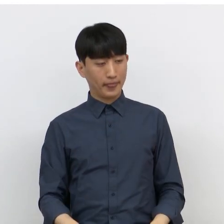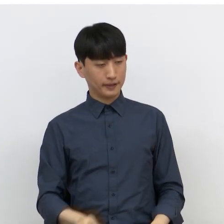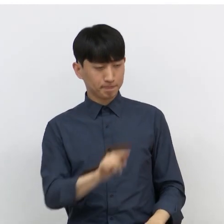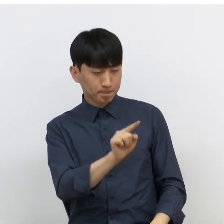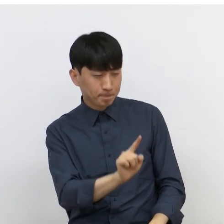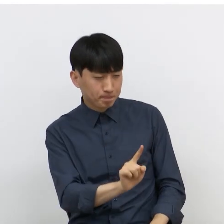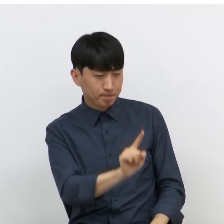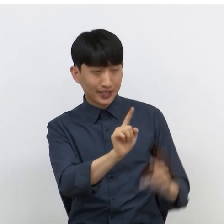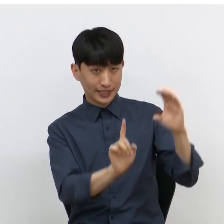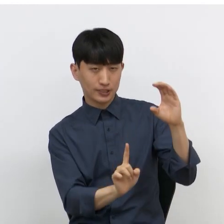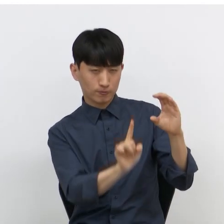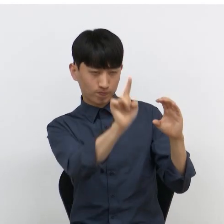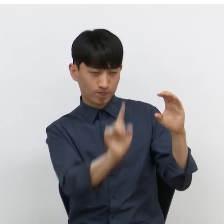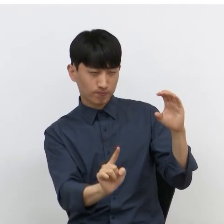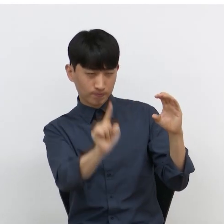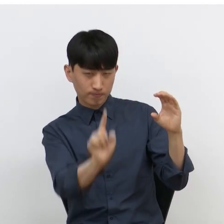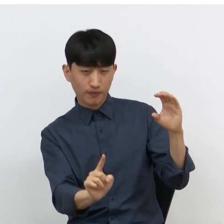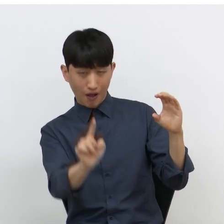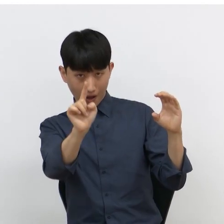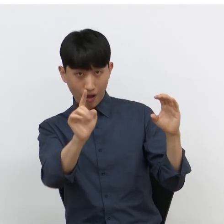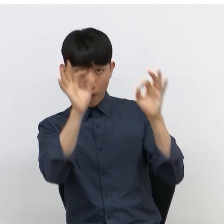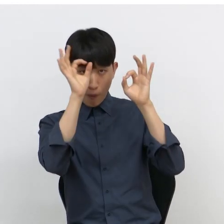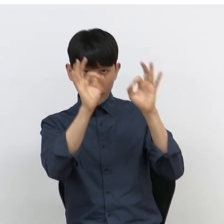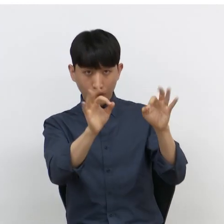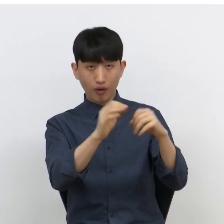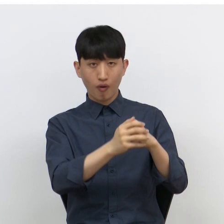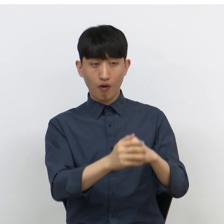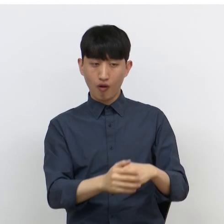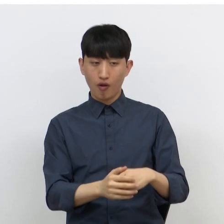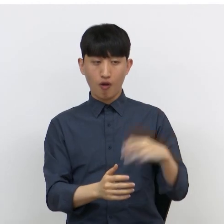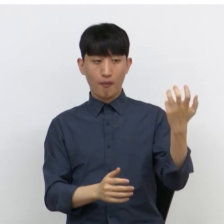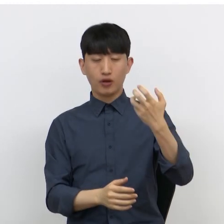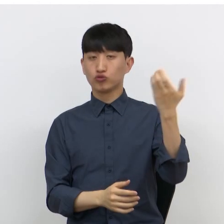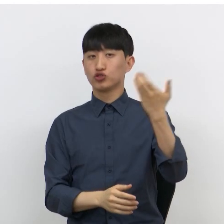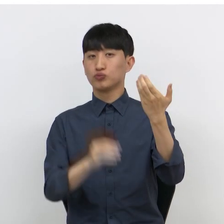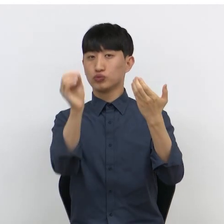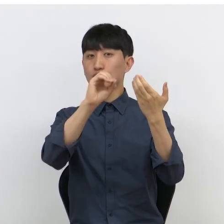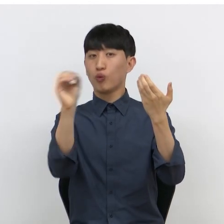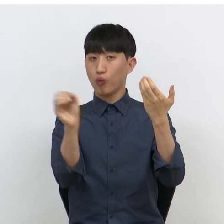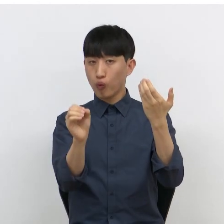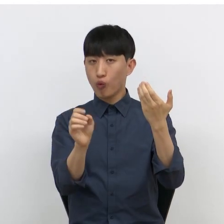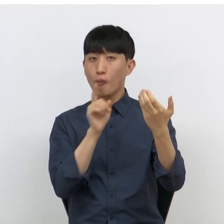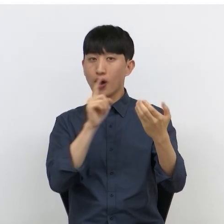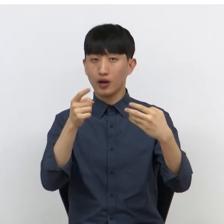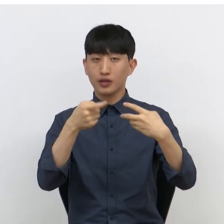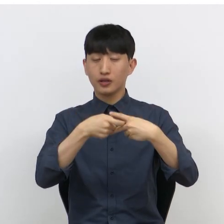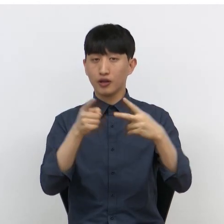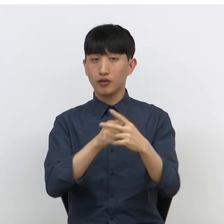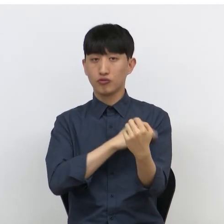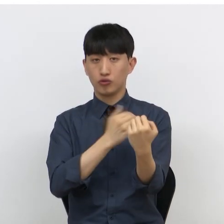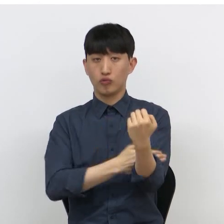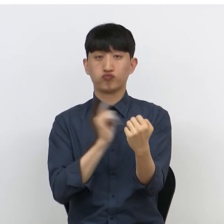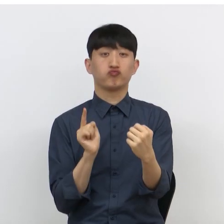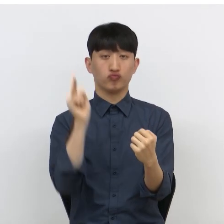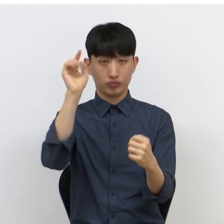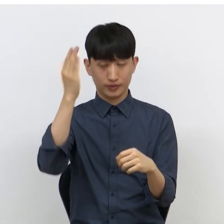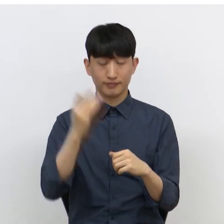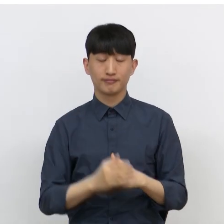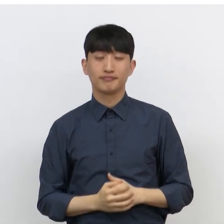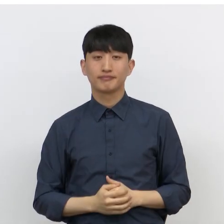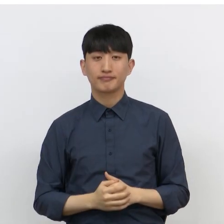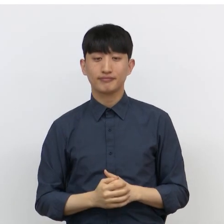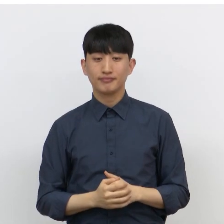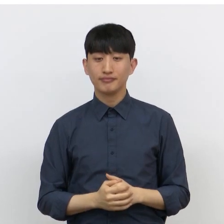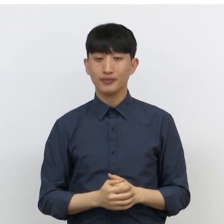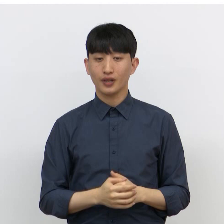올려서 이것보다도 훨씬 더 많이 올렸더니 거의 바로 한 8, 90% 정도까지 말지각이 되는 것들을 확인할 수가 있었고요. 그 다음에